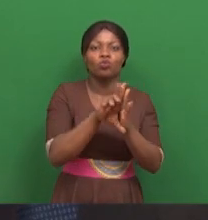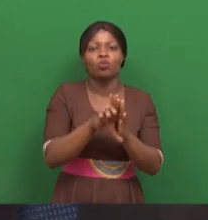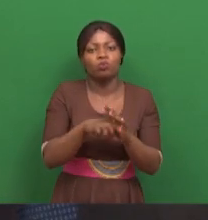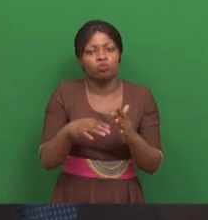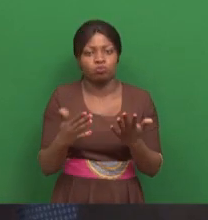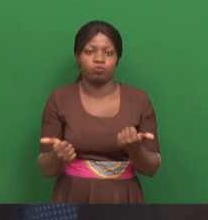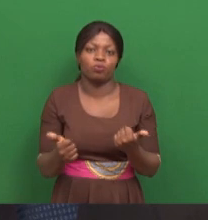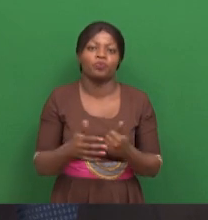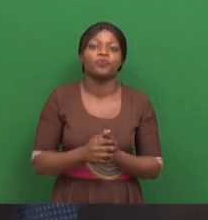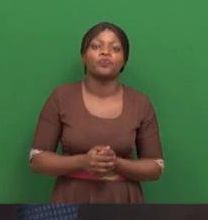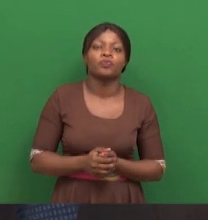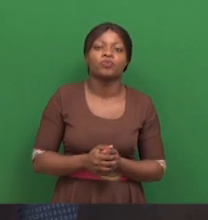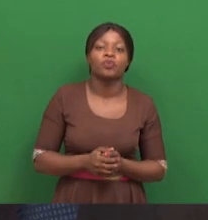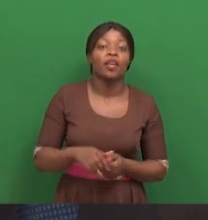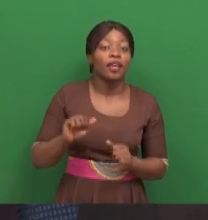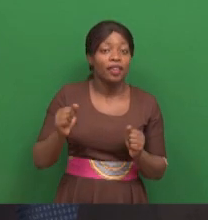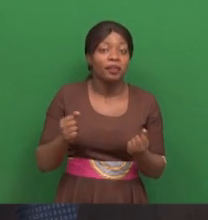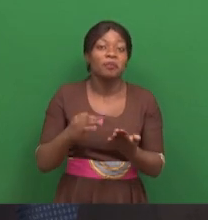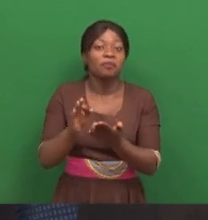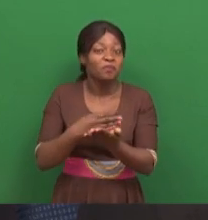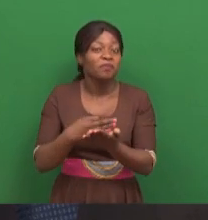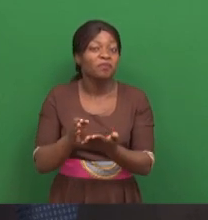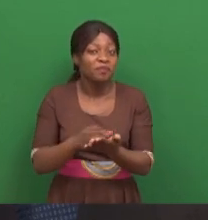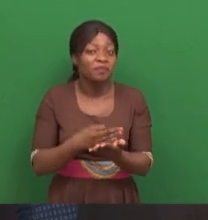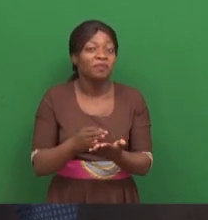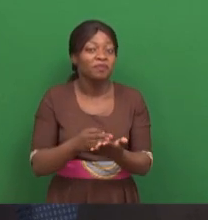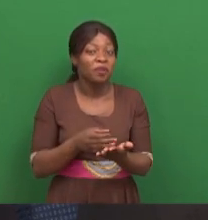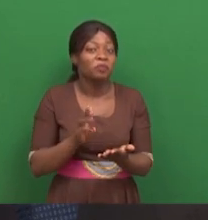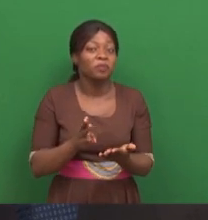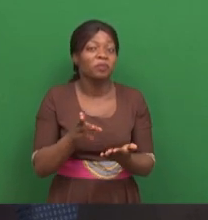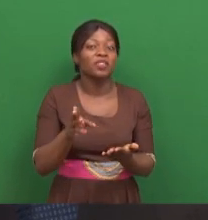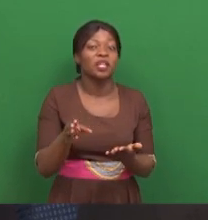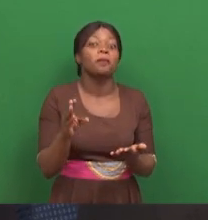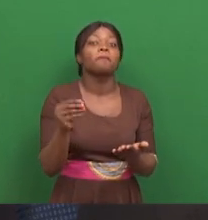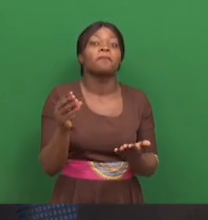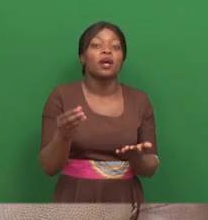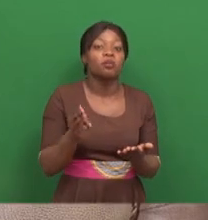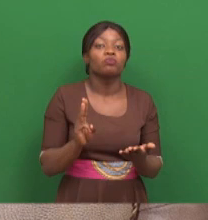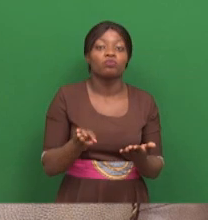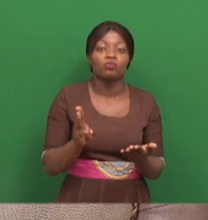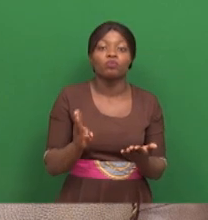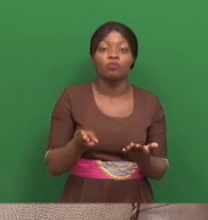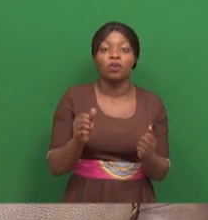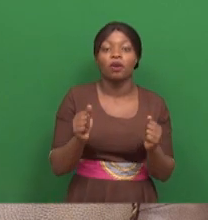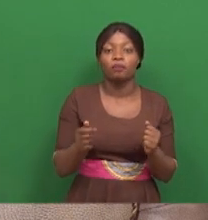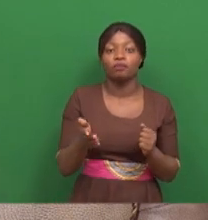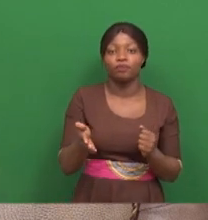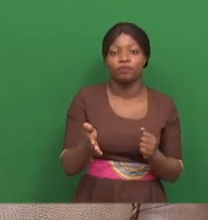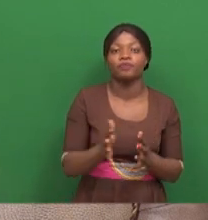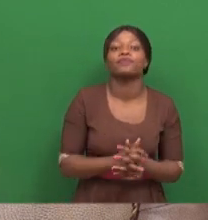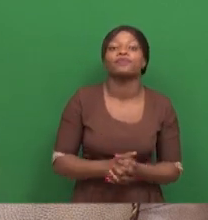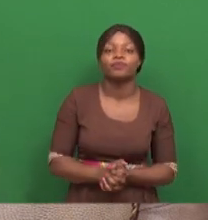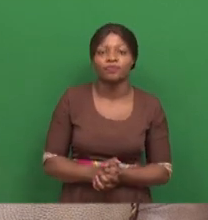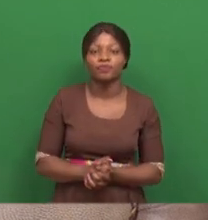kunonoka. Inyaya ndikangoti pachirungu financial insecurity ndoyanyanya kukonzeresa kuti tisvike patasvika apa. Ndizvozvo regai vapindure nekuti chiringa